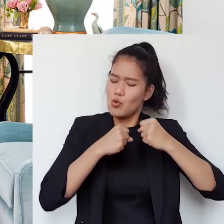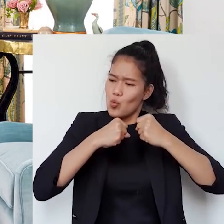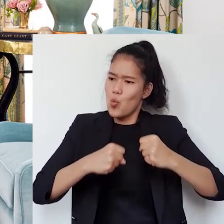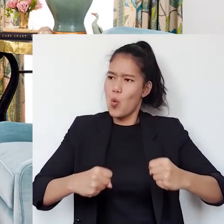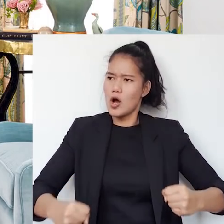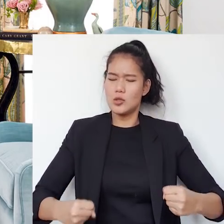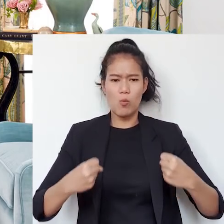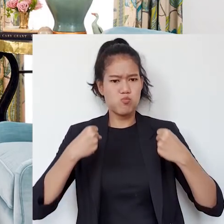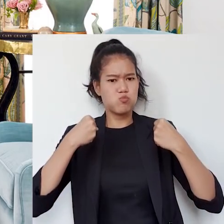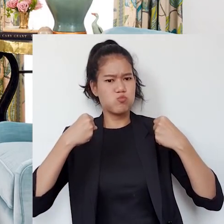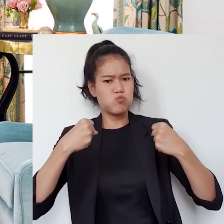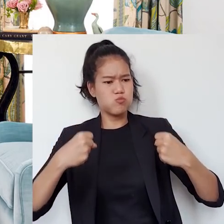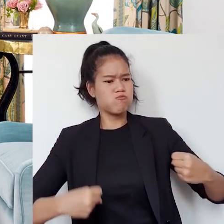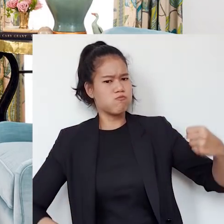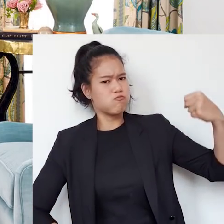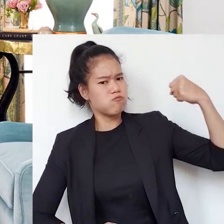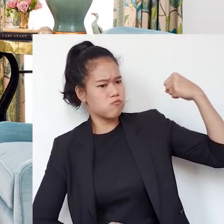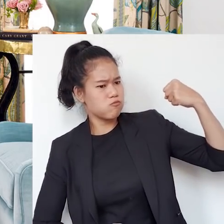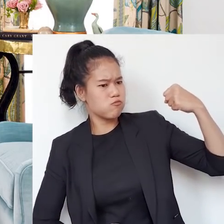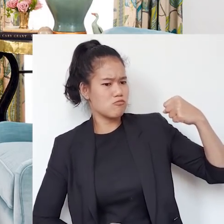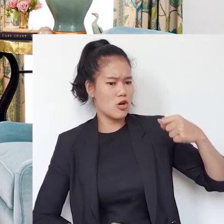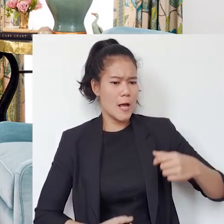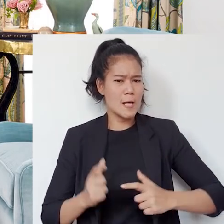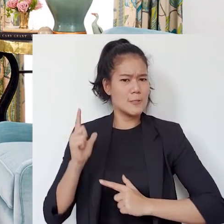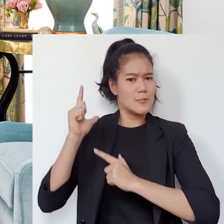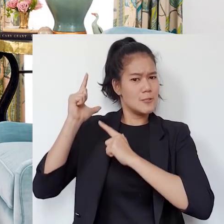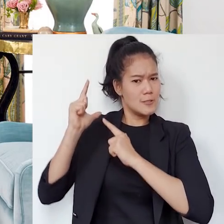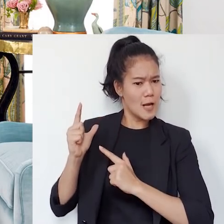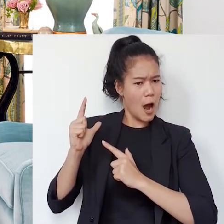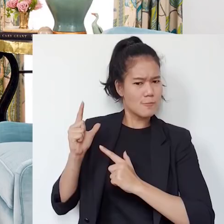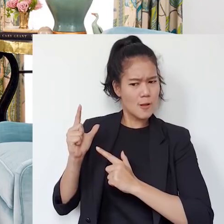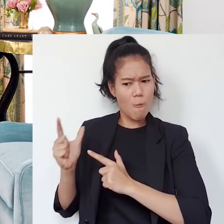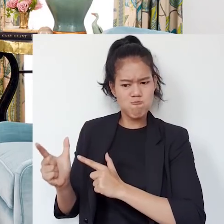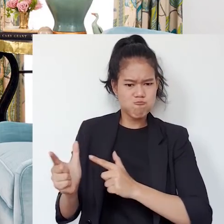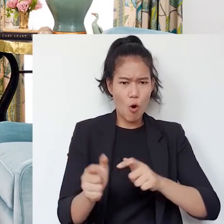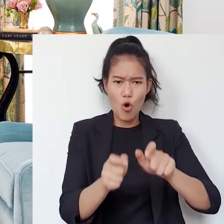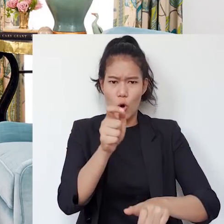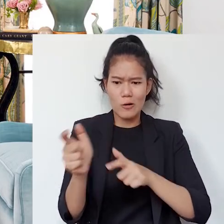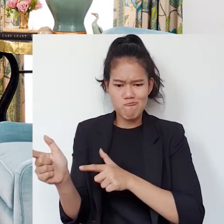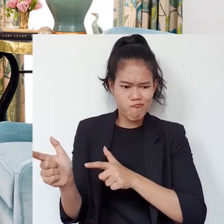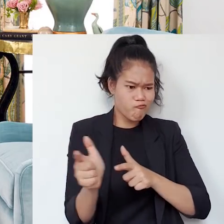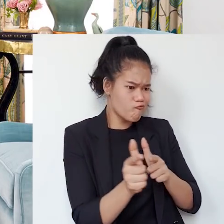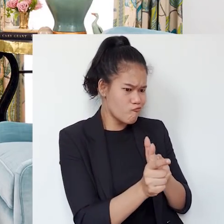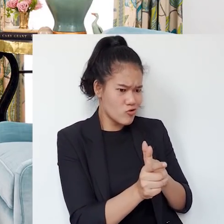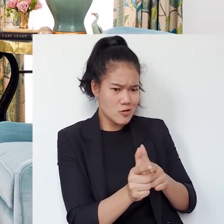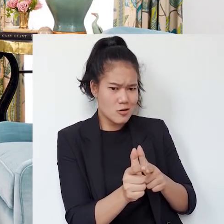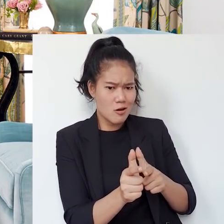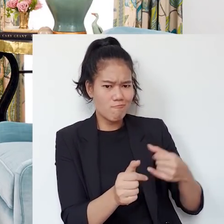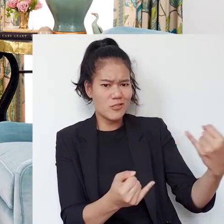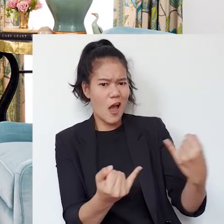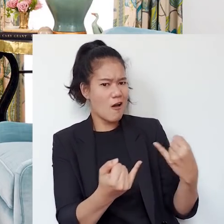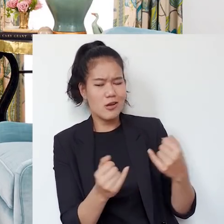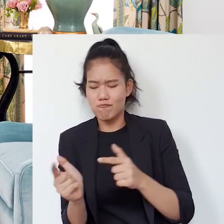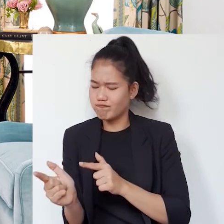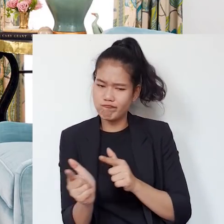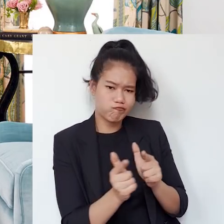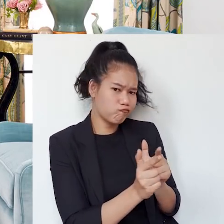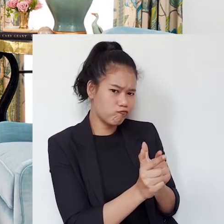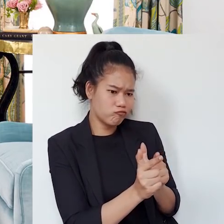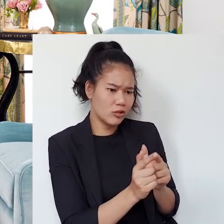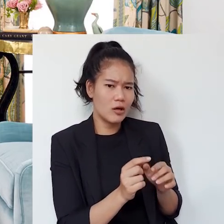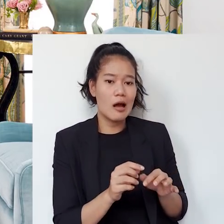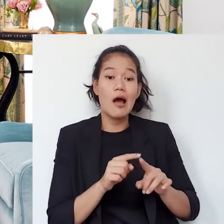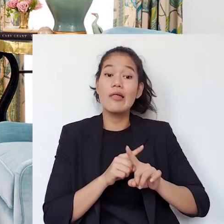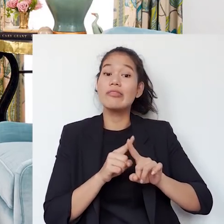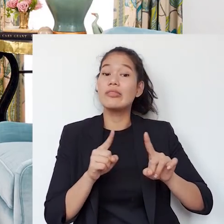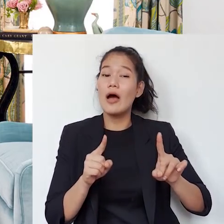kuat, yang powerful. Mesias yang akan angkat senjata untuk melawan penjajah. Tetapi saudara-saudara,